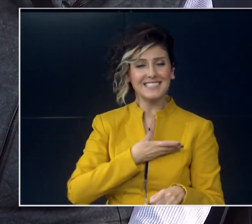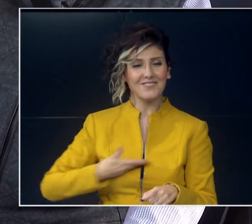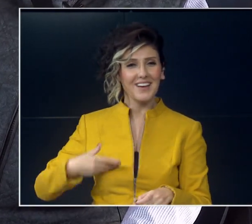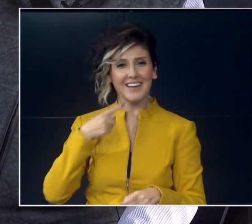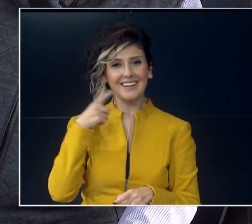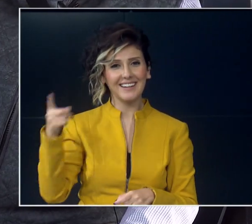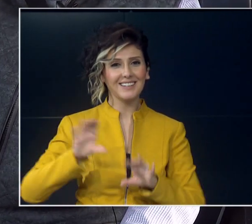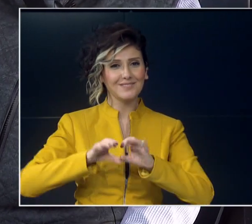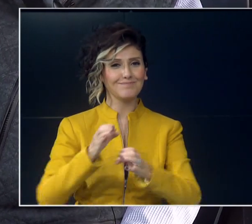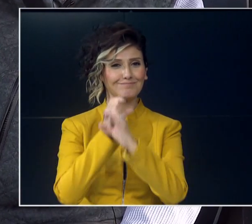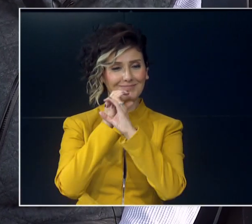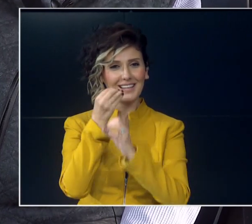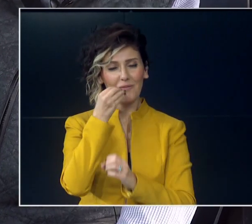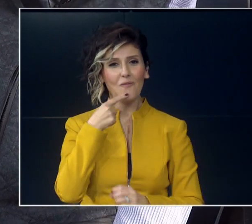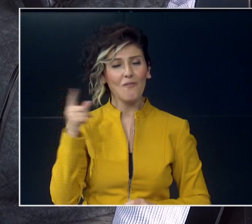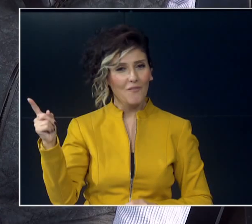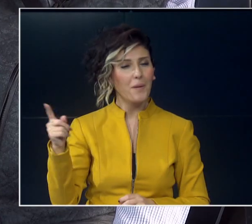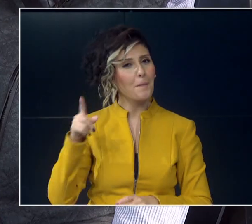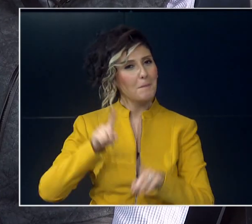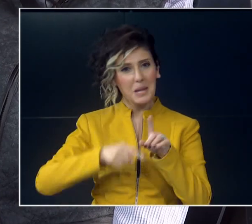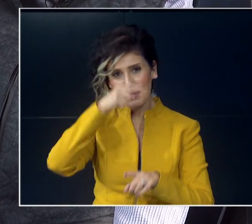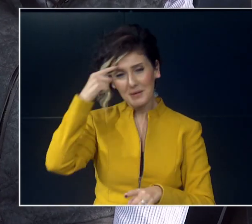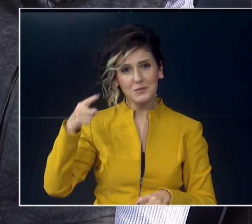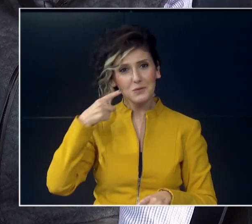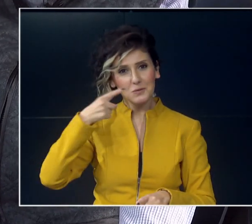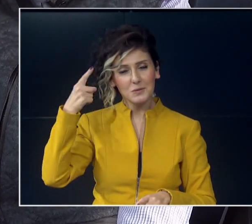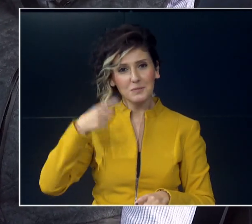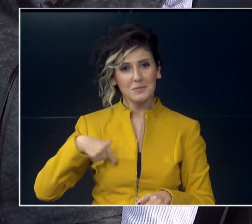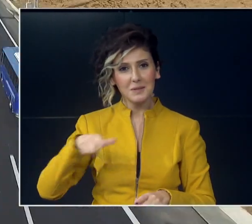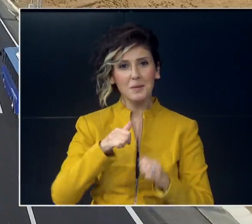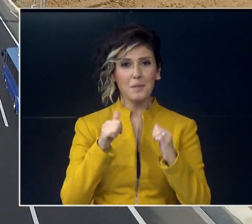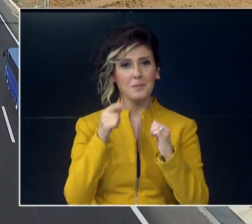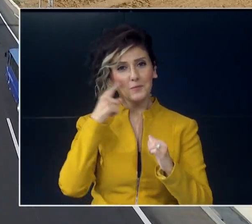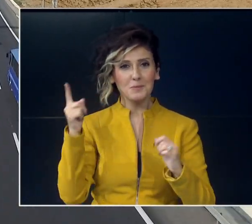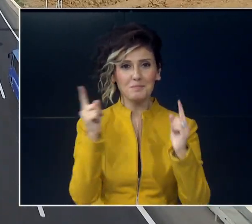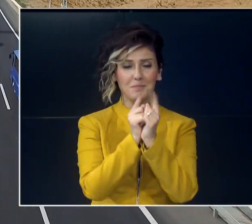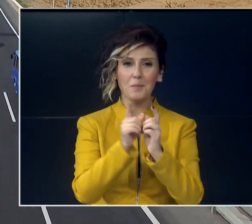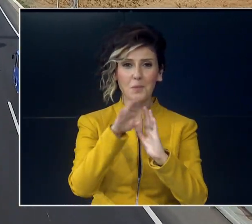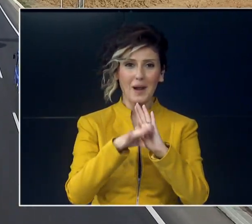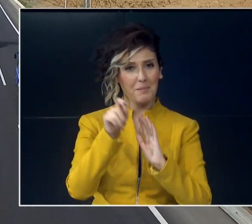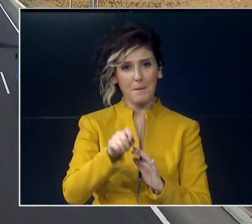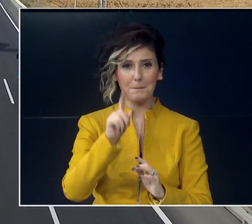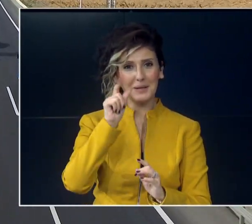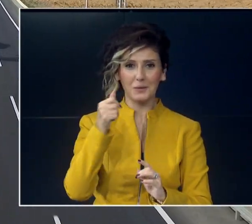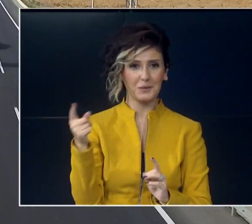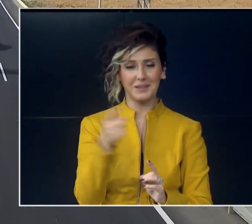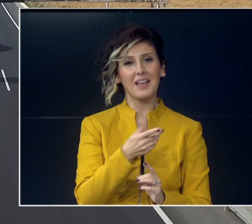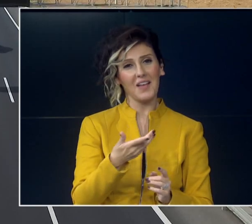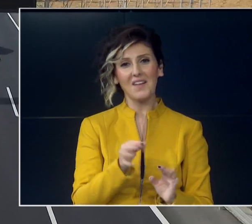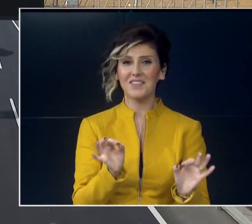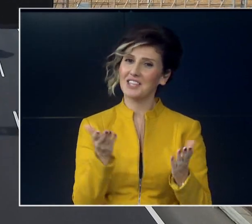Ha. Belki bir gün Cumhurbaşkanımızla da program yaparız. Evet.